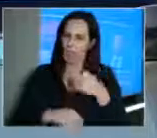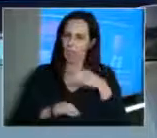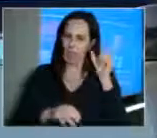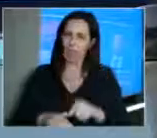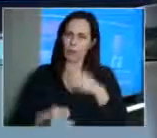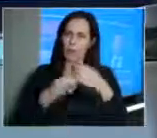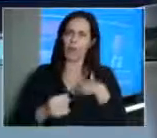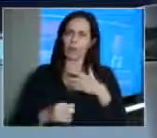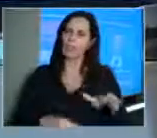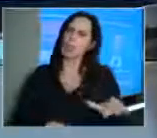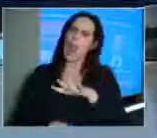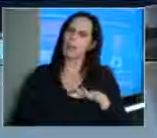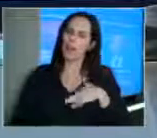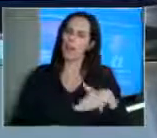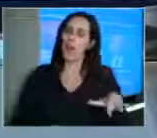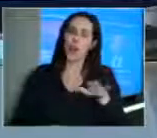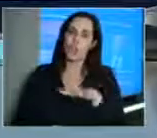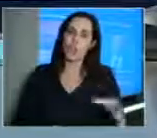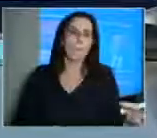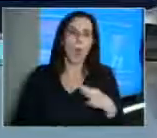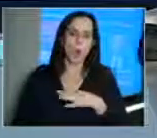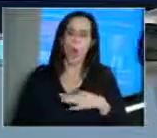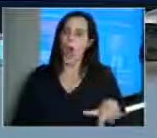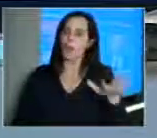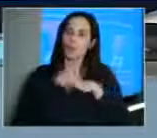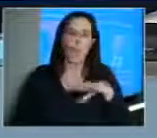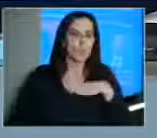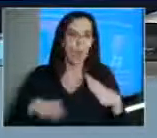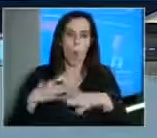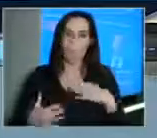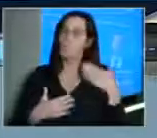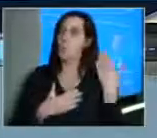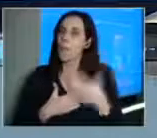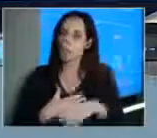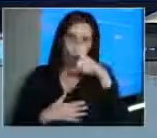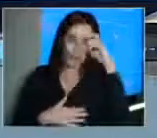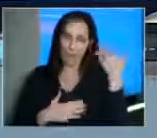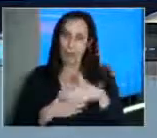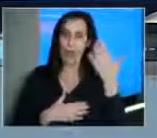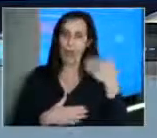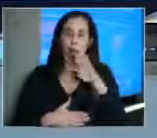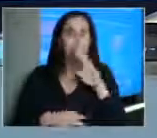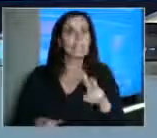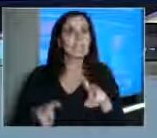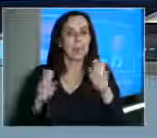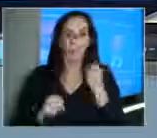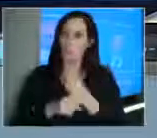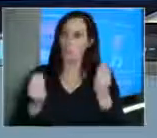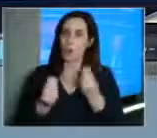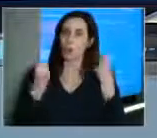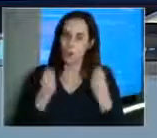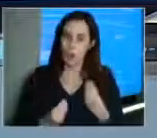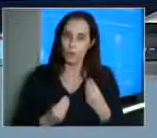אדם של סקרים, אני בן אדם של שטח, והשטח פגוע, השטח זועם, בסופו של דבר בקיץ האחרון היה לנתניהו צ'אנס לעשות משהו